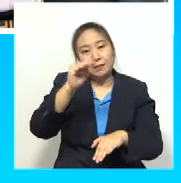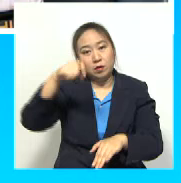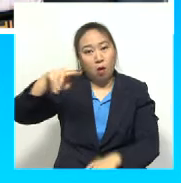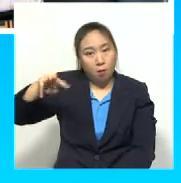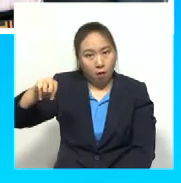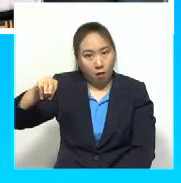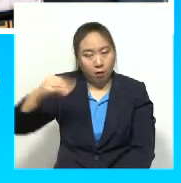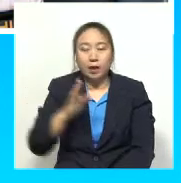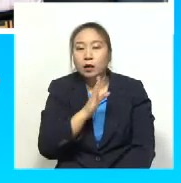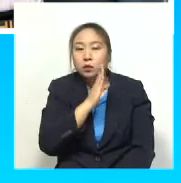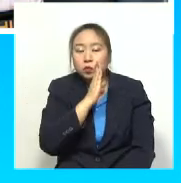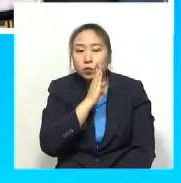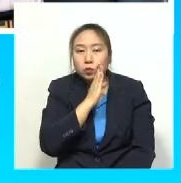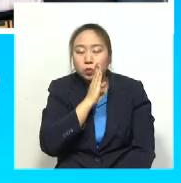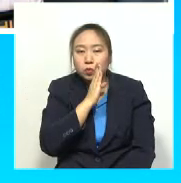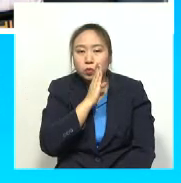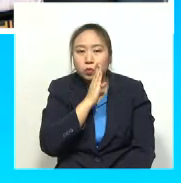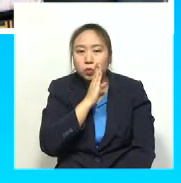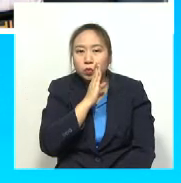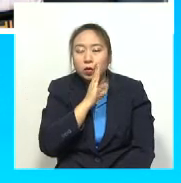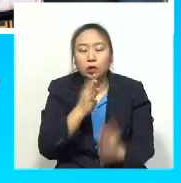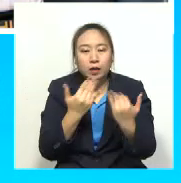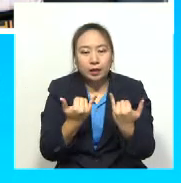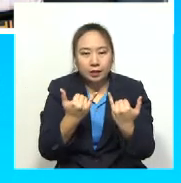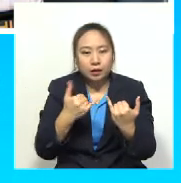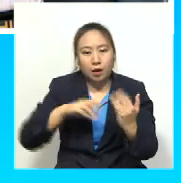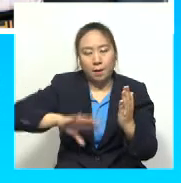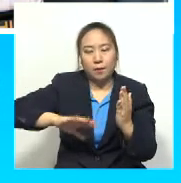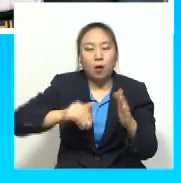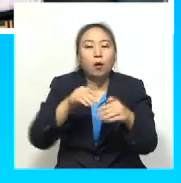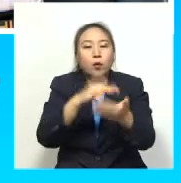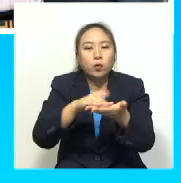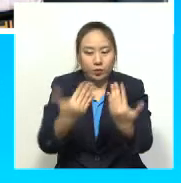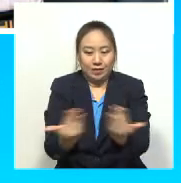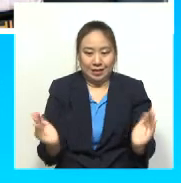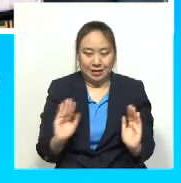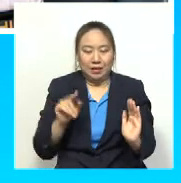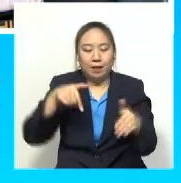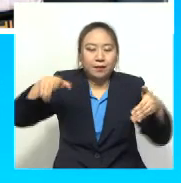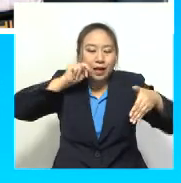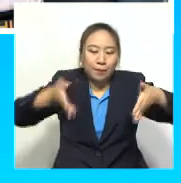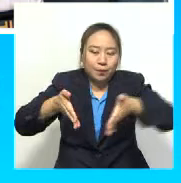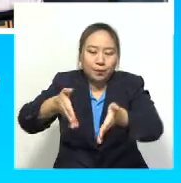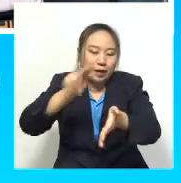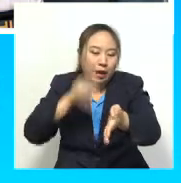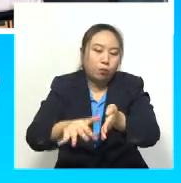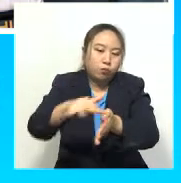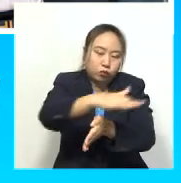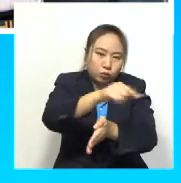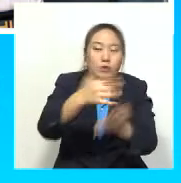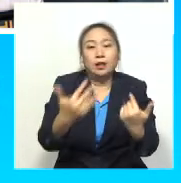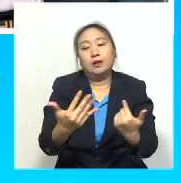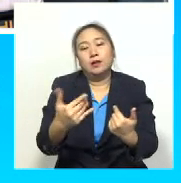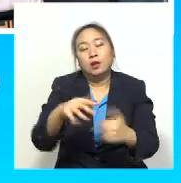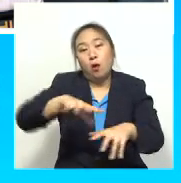ก็ถ้าจะได้รับผลกระทบเนี่ยอย่างในพื้นที่ตัวเมืองในพื้นที่ตัวเมืองจะมีระดับน้ำล้นตลิ่งสูงประมาณ20ถึง